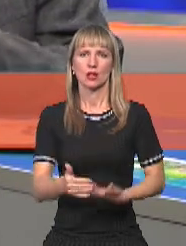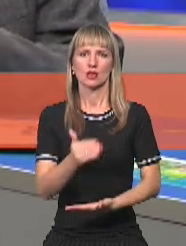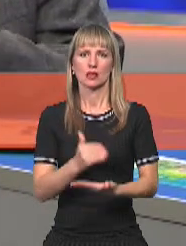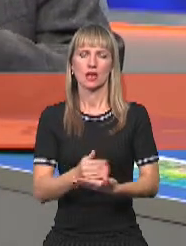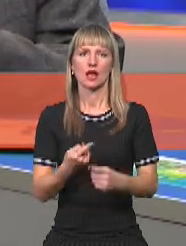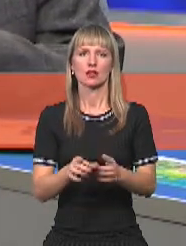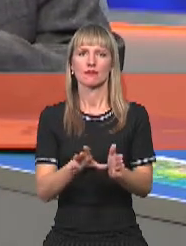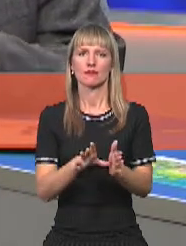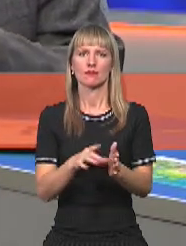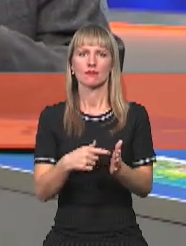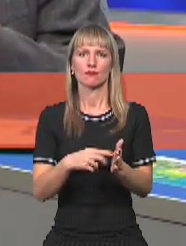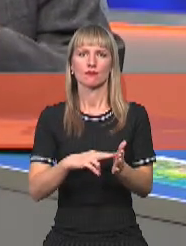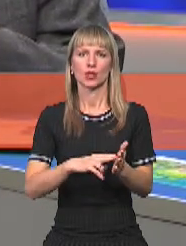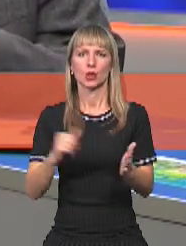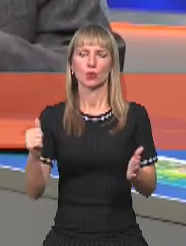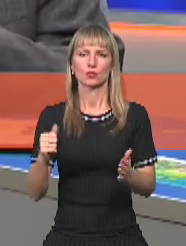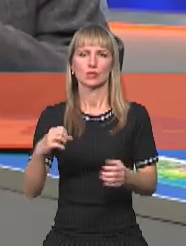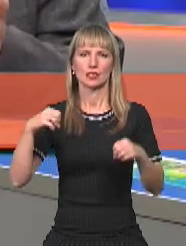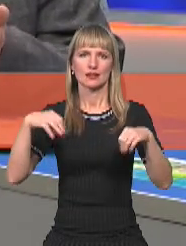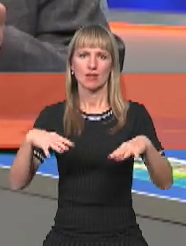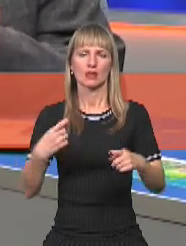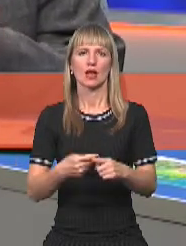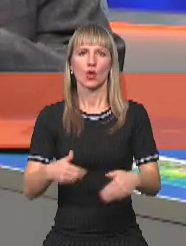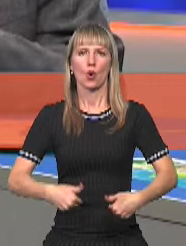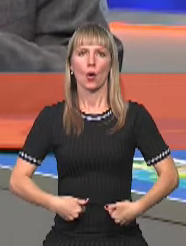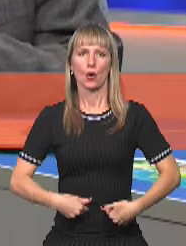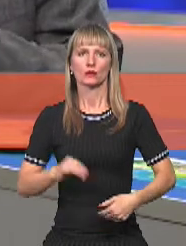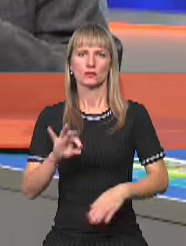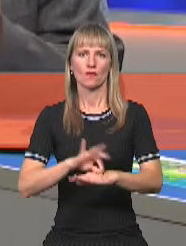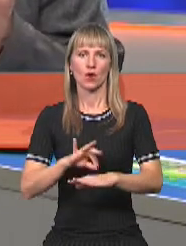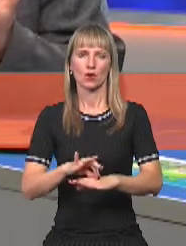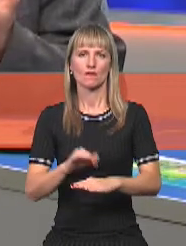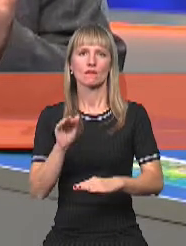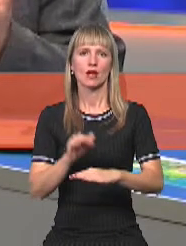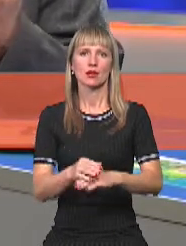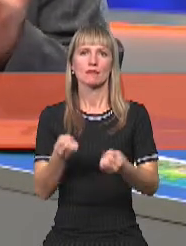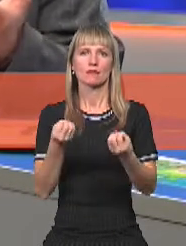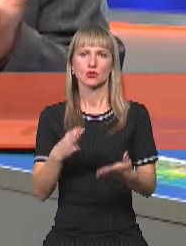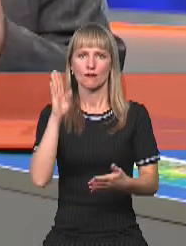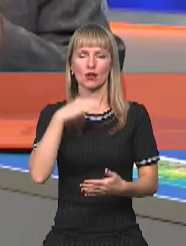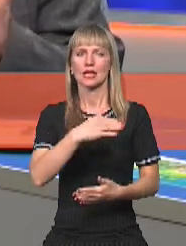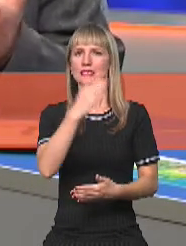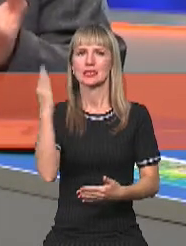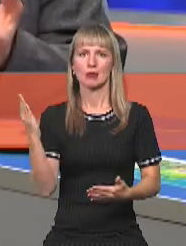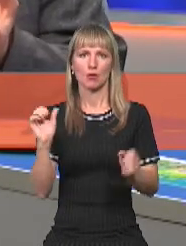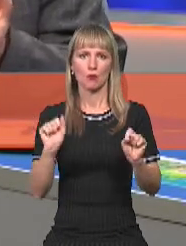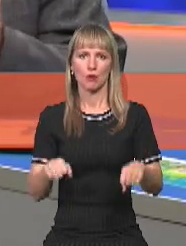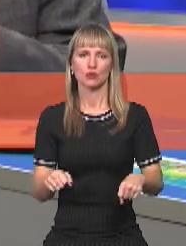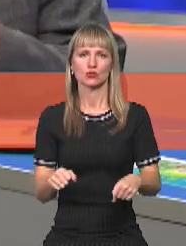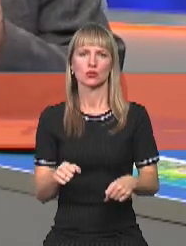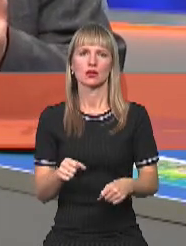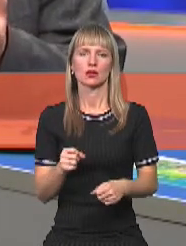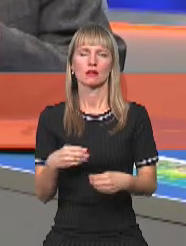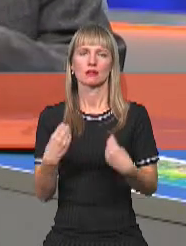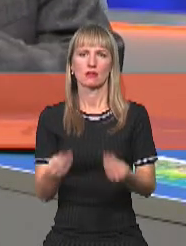Це і відключення електроенергії, це голод і хвороби. Ну, фактично, просто вода. Вода з неба може